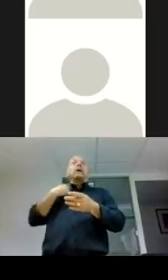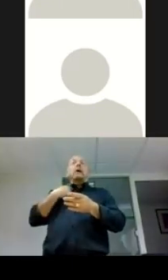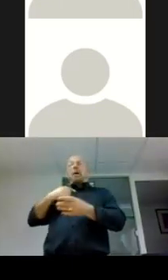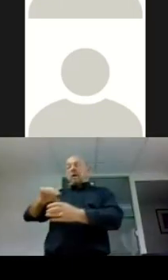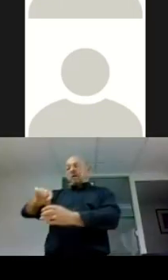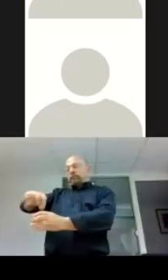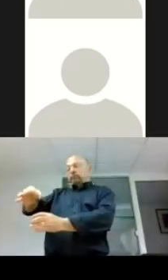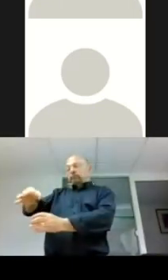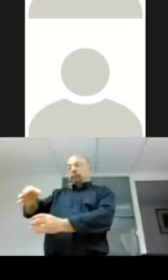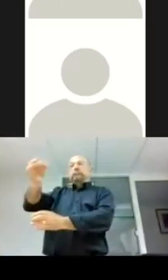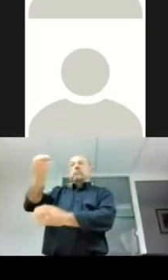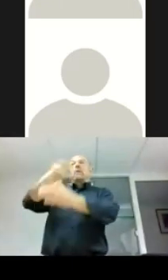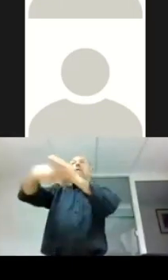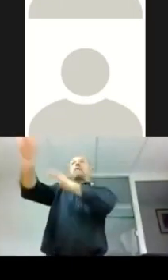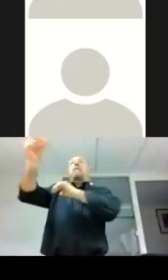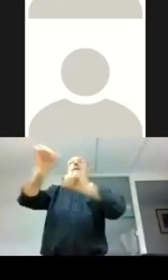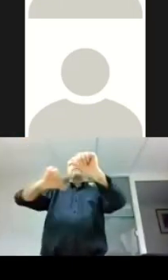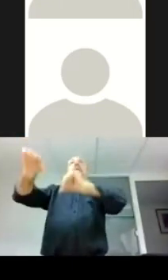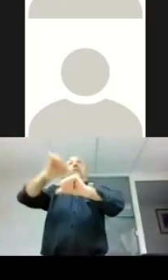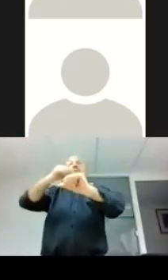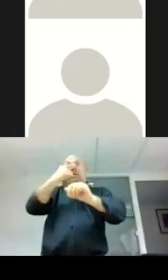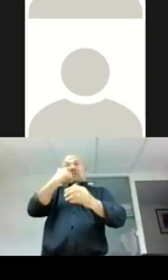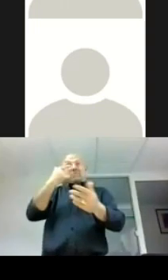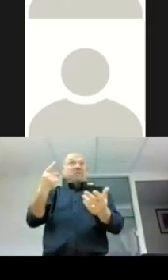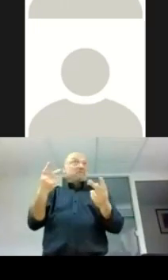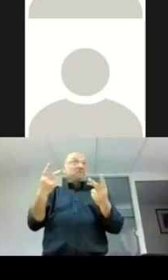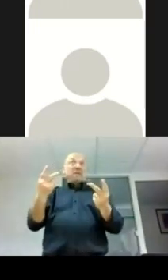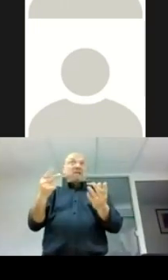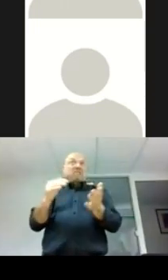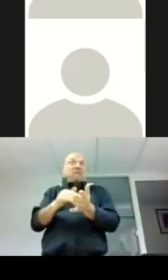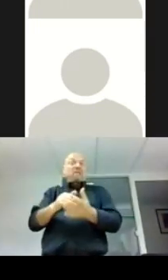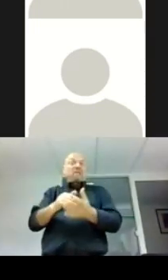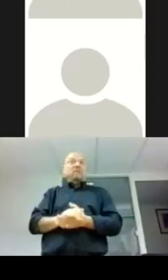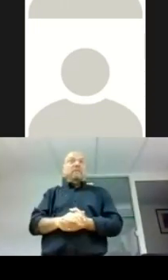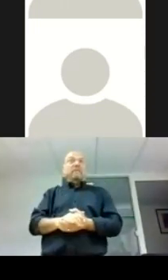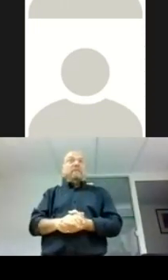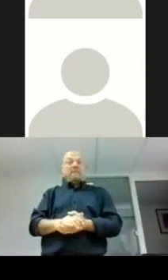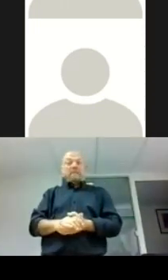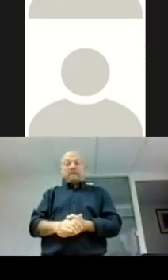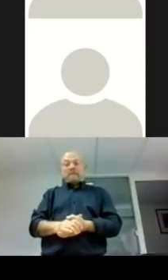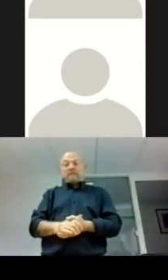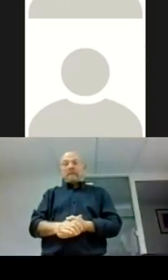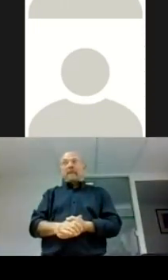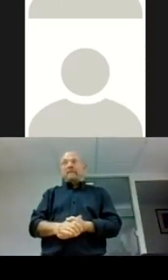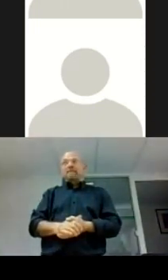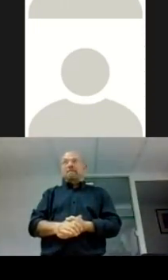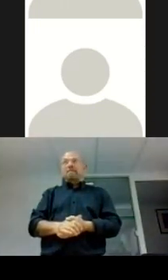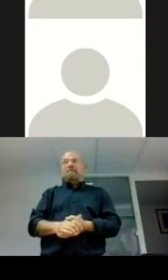test de dépistage, comment est-ce etc.